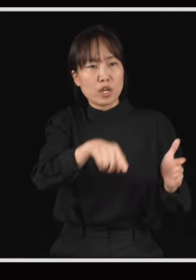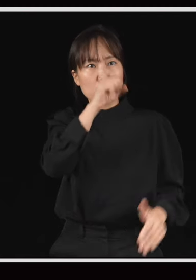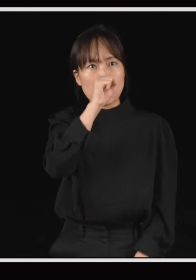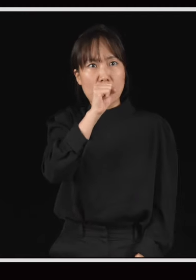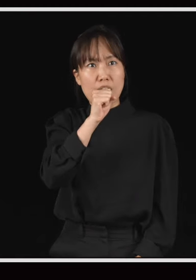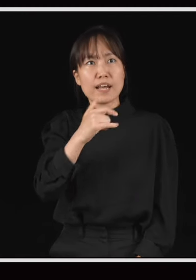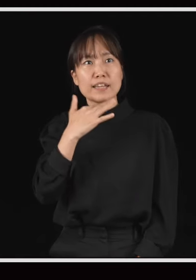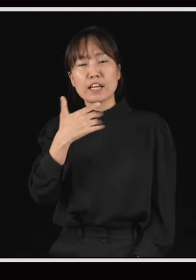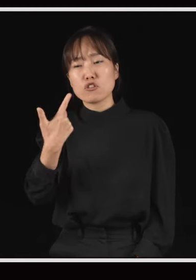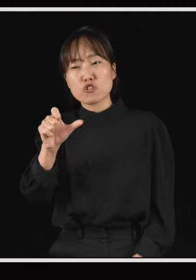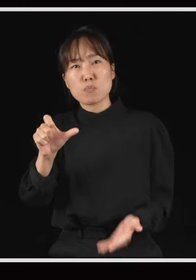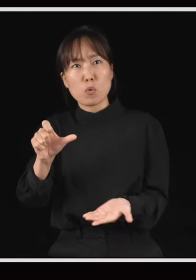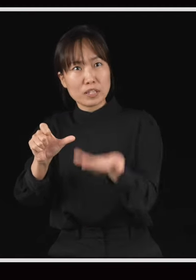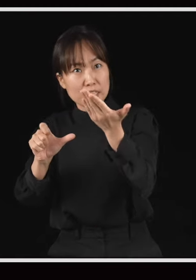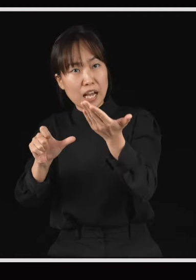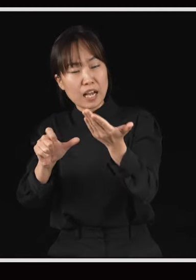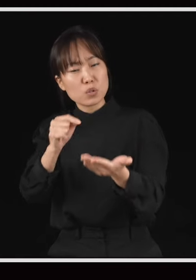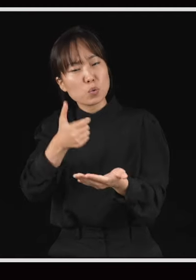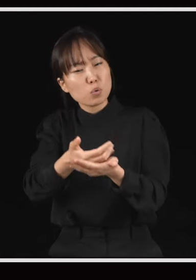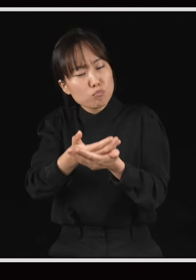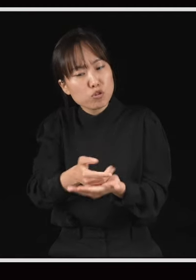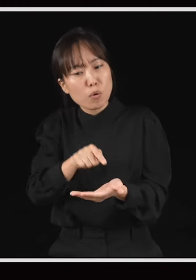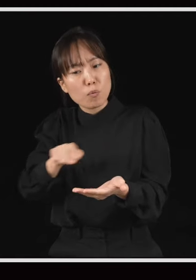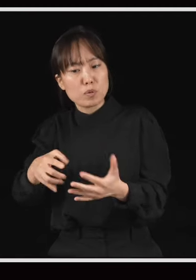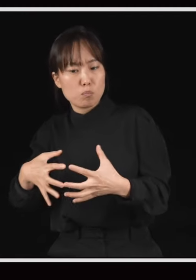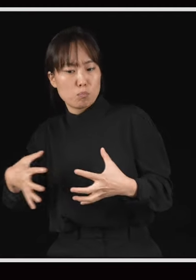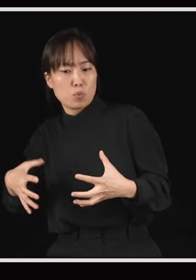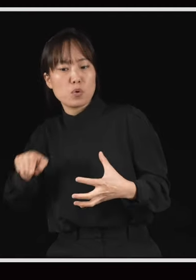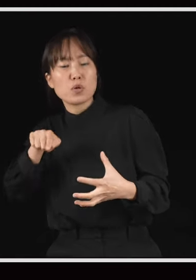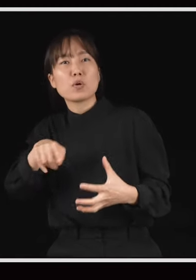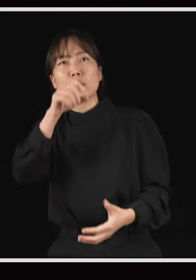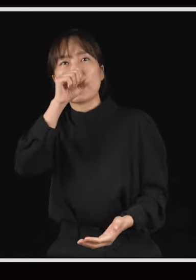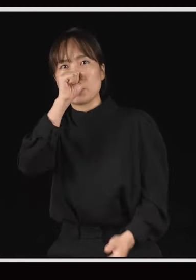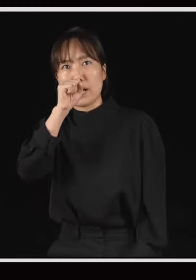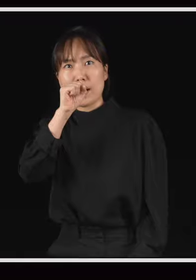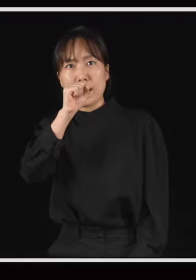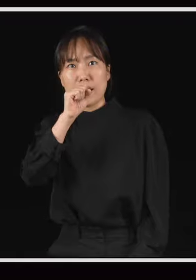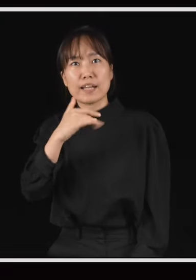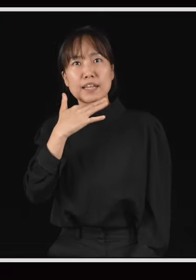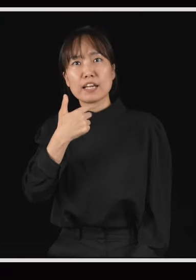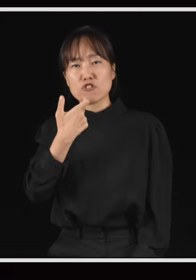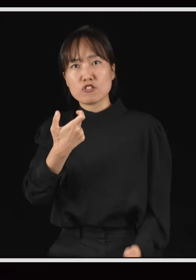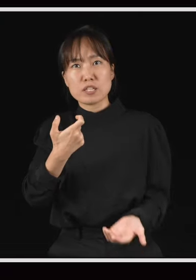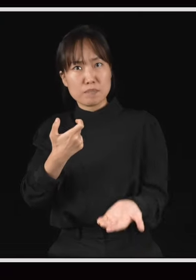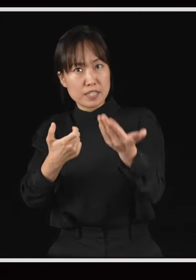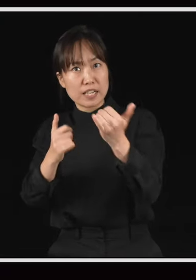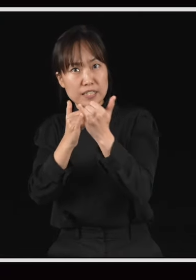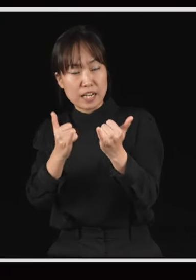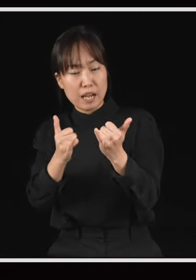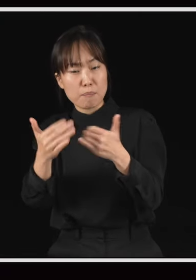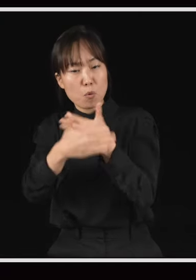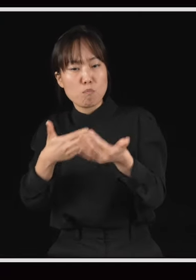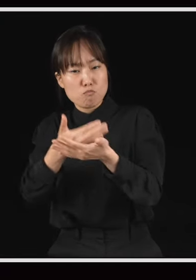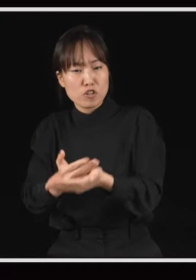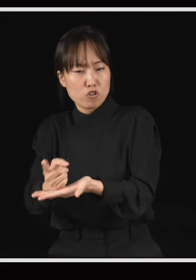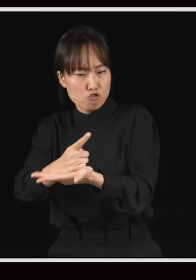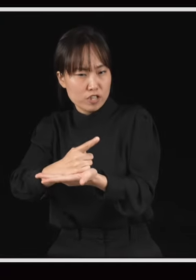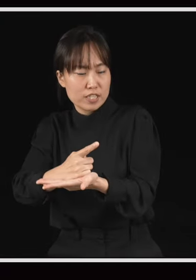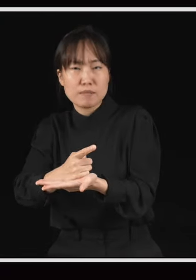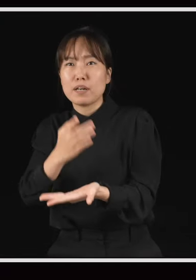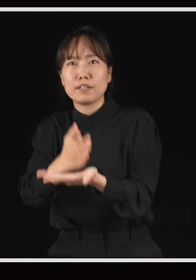65세가 넘어가신 분들은 약간 과체중에서 약간의 비만 정도가 가장 안전합니다. 60대 이상 되시는 분들은 너무 빼지 마시고요.